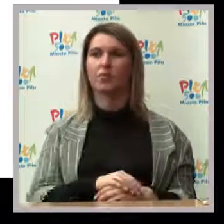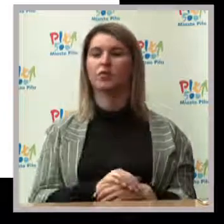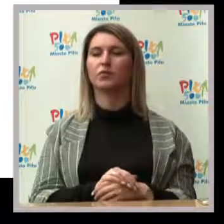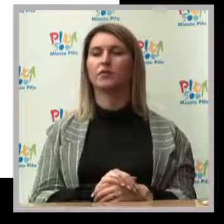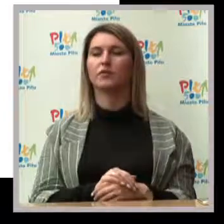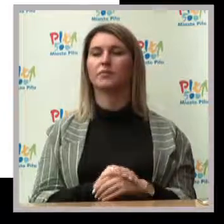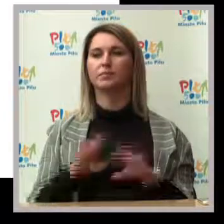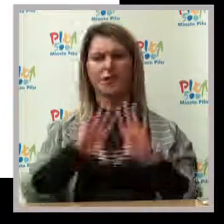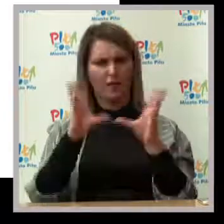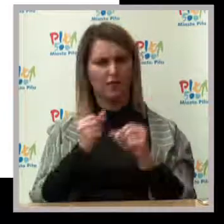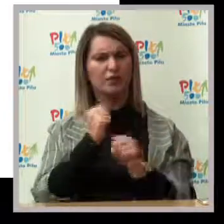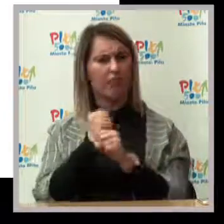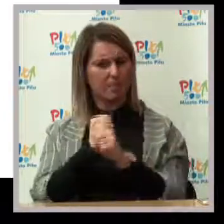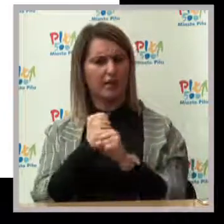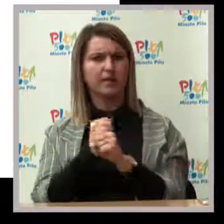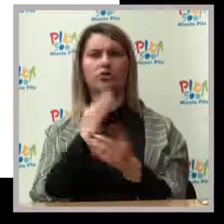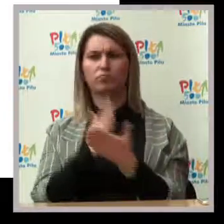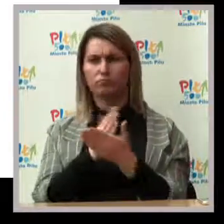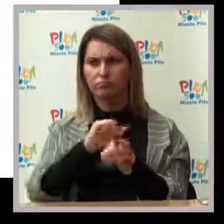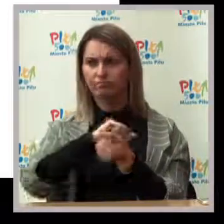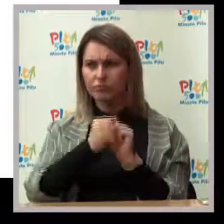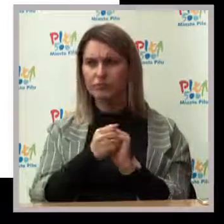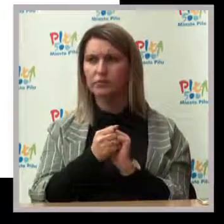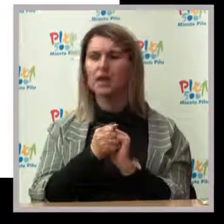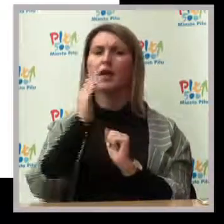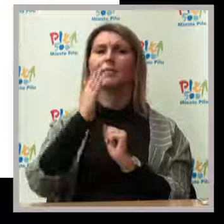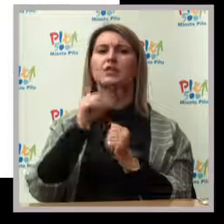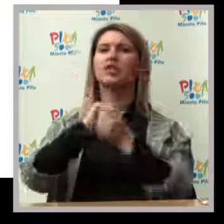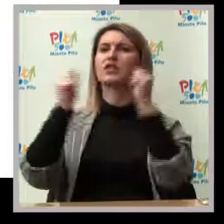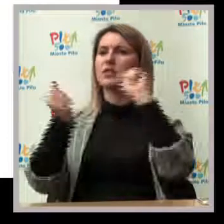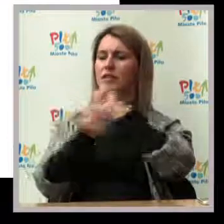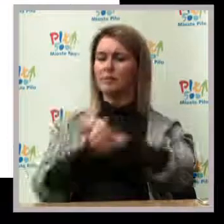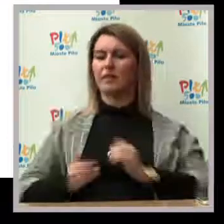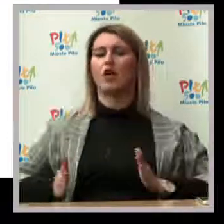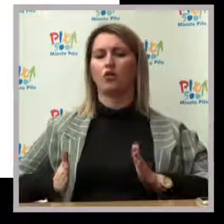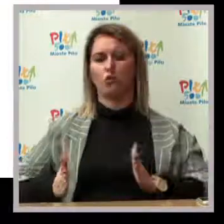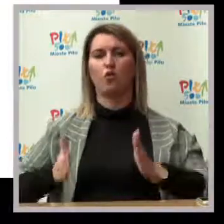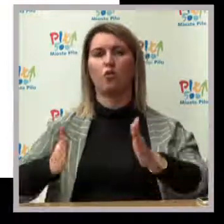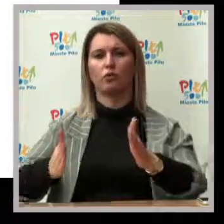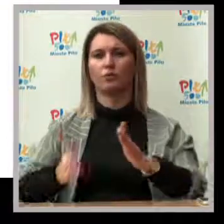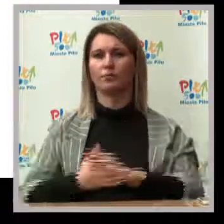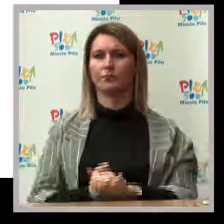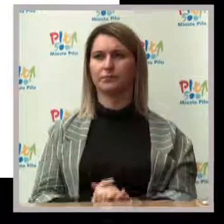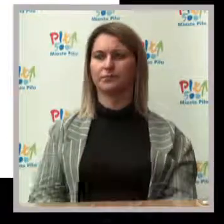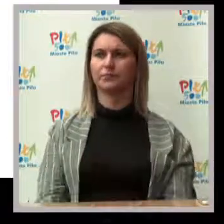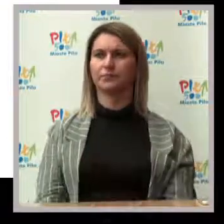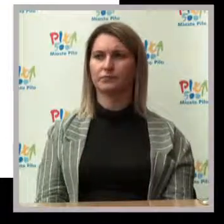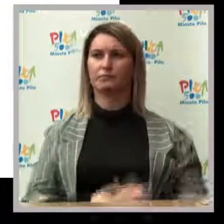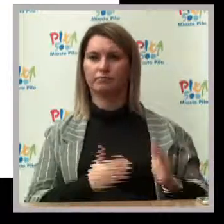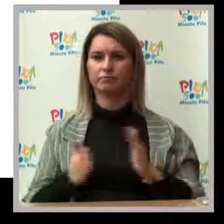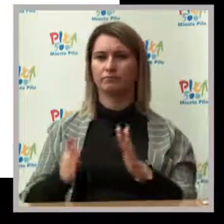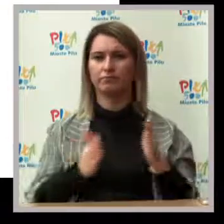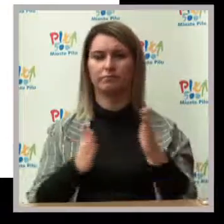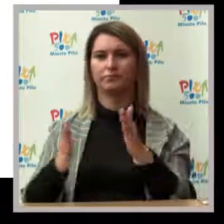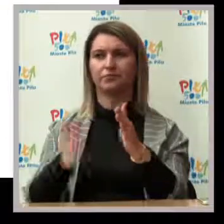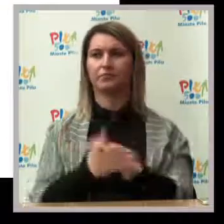prace, te wszystkie już przygotowawcze. Niedługo będzie przebudowa drogi, więc wszystkie warunki do spełnienia, jakie są